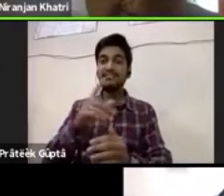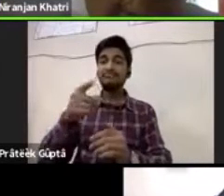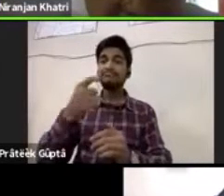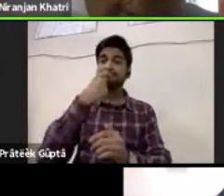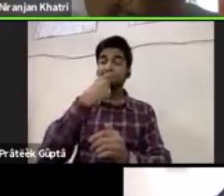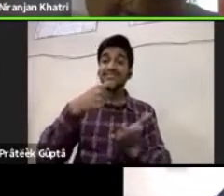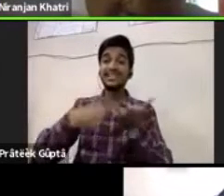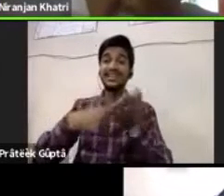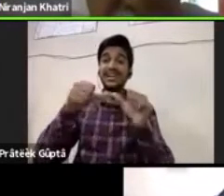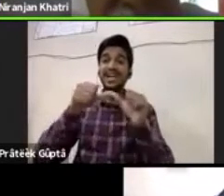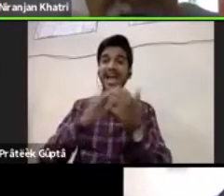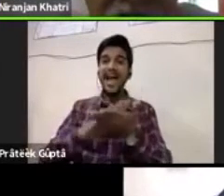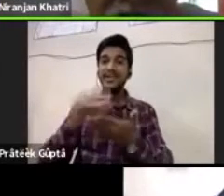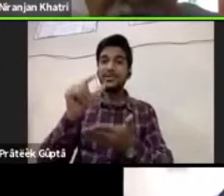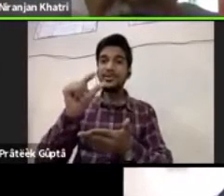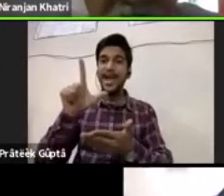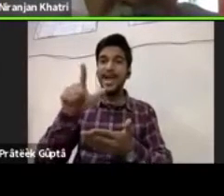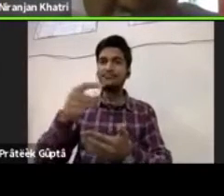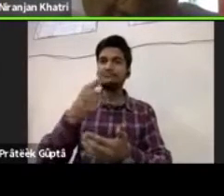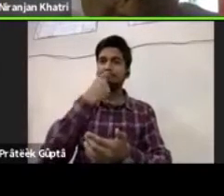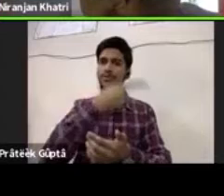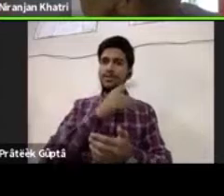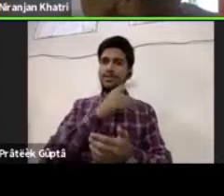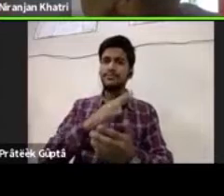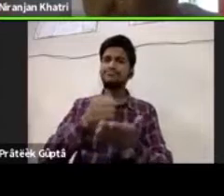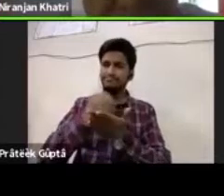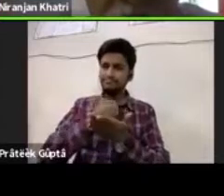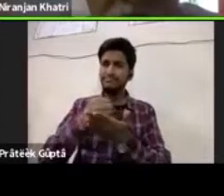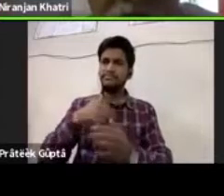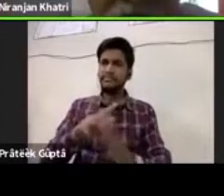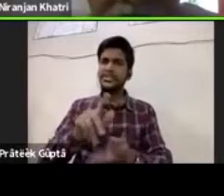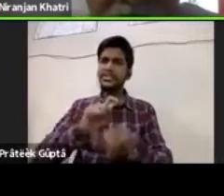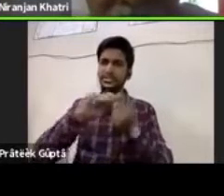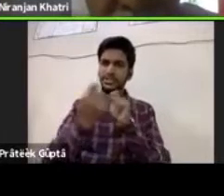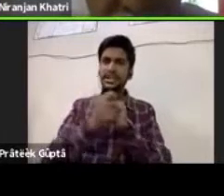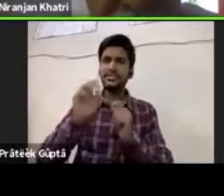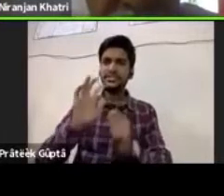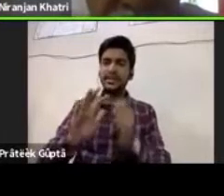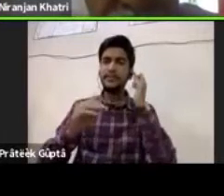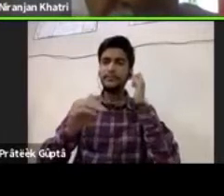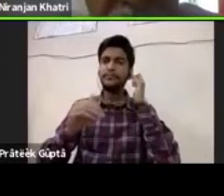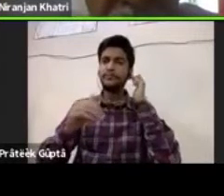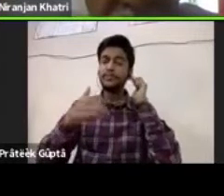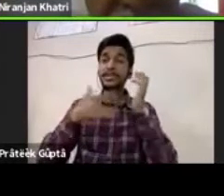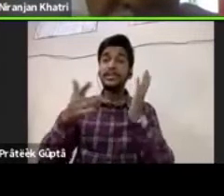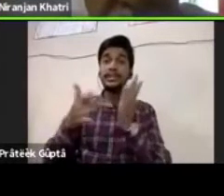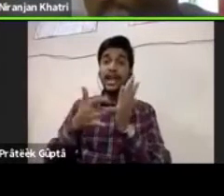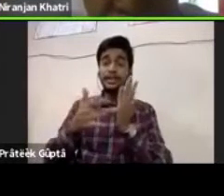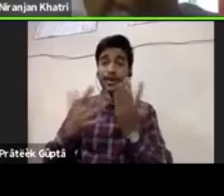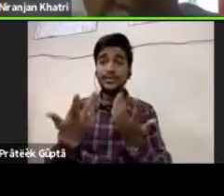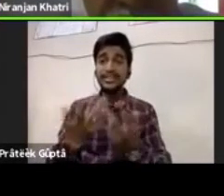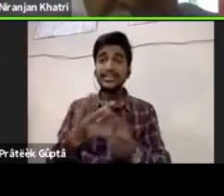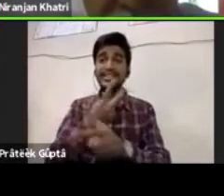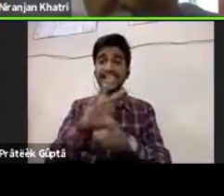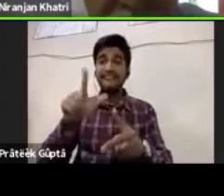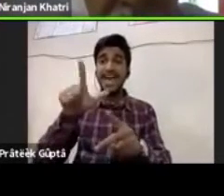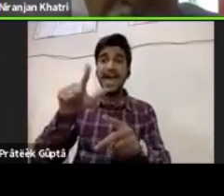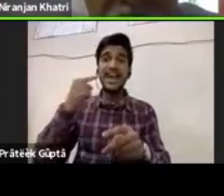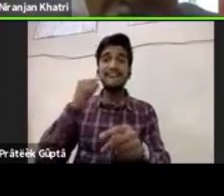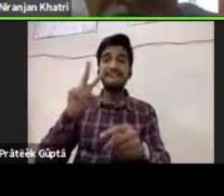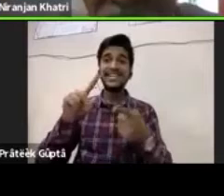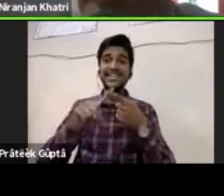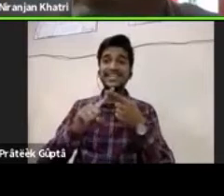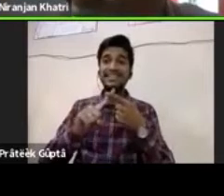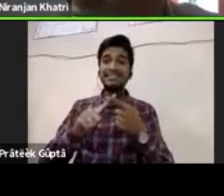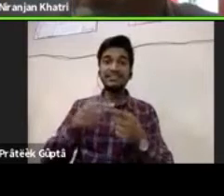बदलाव आ रहा है और बदलाव और भी आएगा, और टेक्नोलॉजी के थ्रू लाइफ काफ़ी इम्प्रूव हुई है,